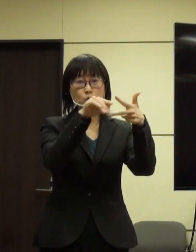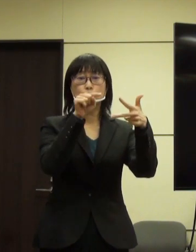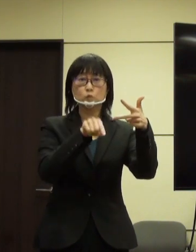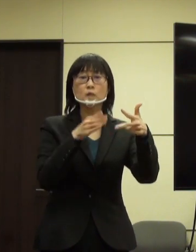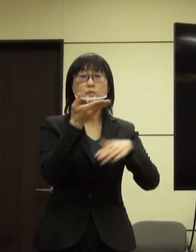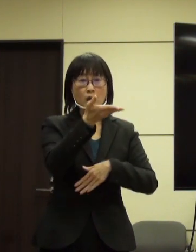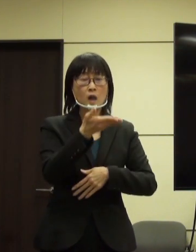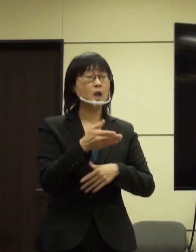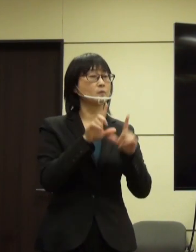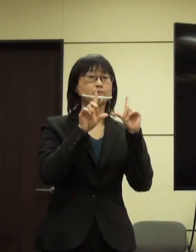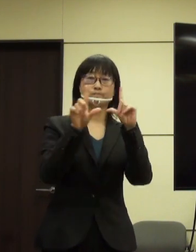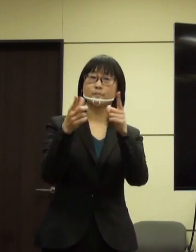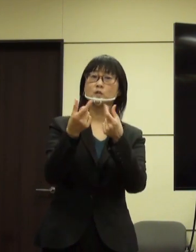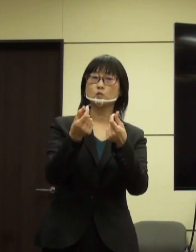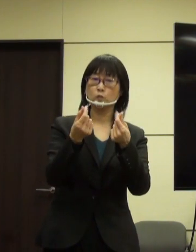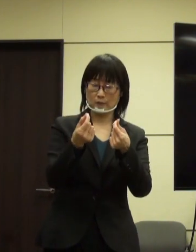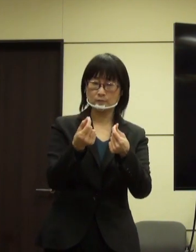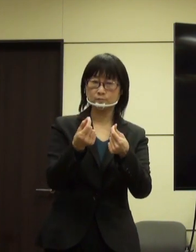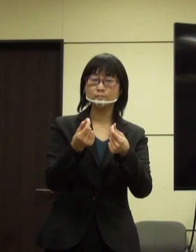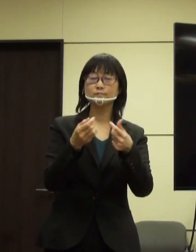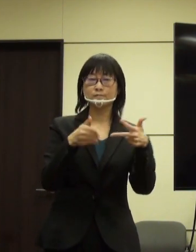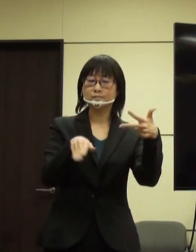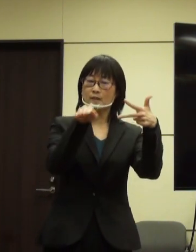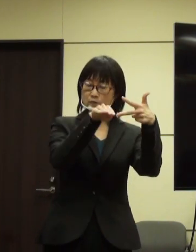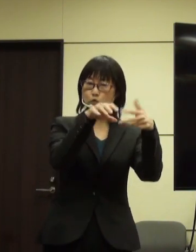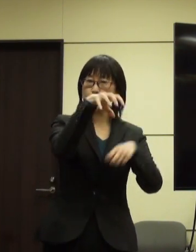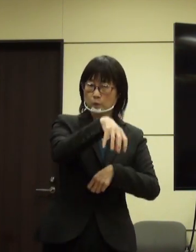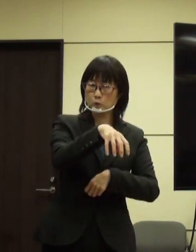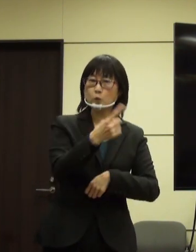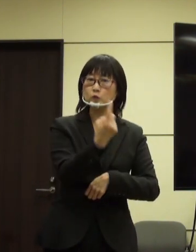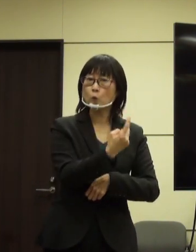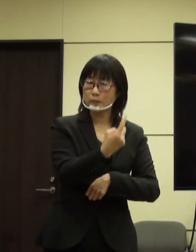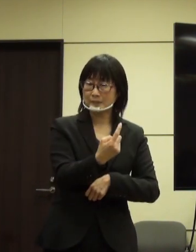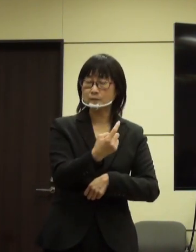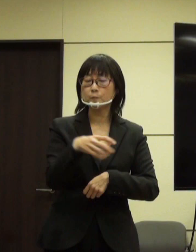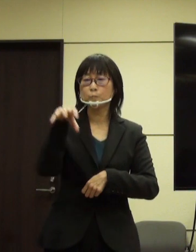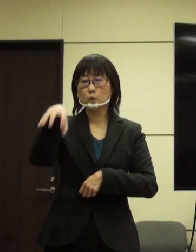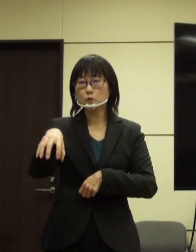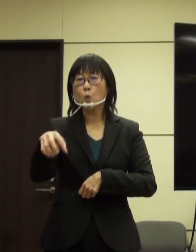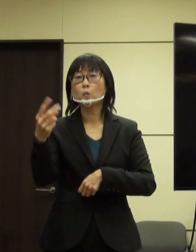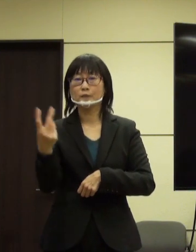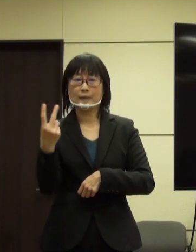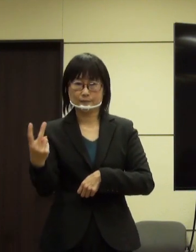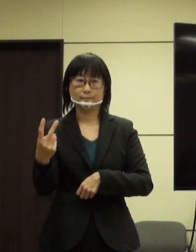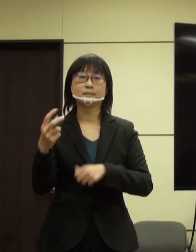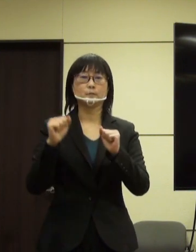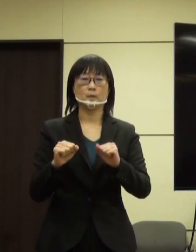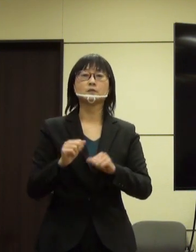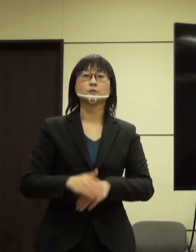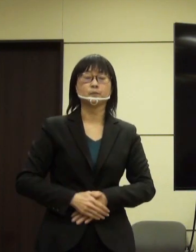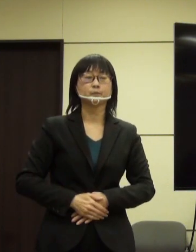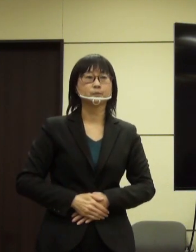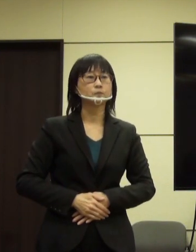形で出てますこの施設に対しては a 棟キュッとしたら